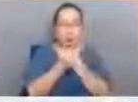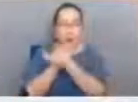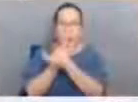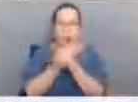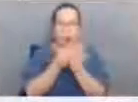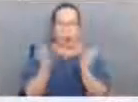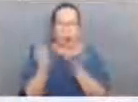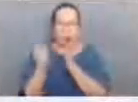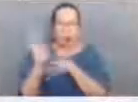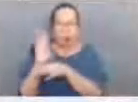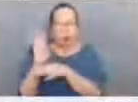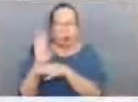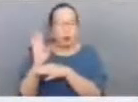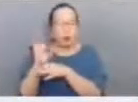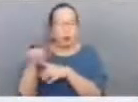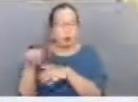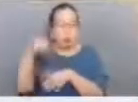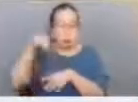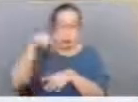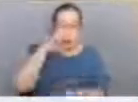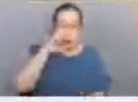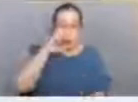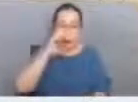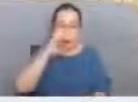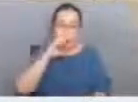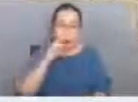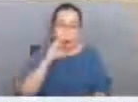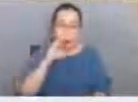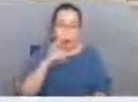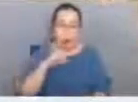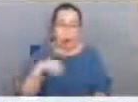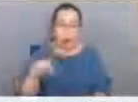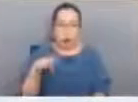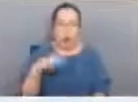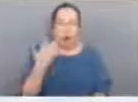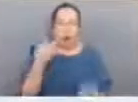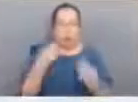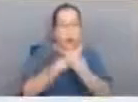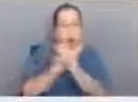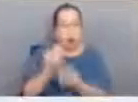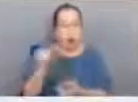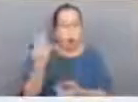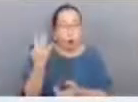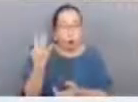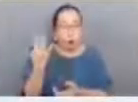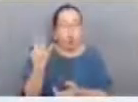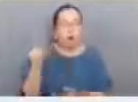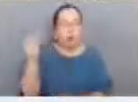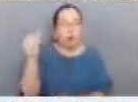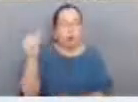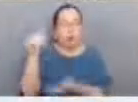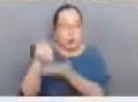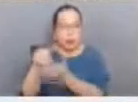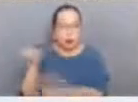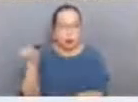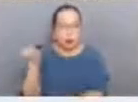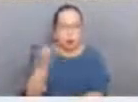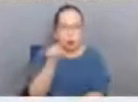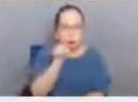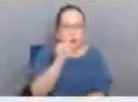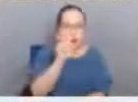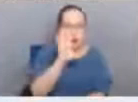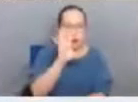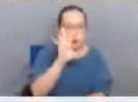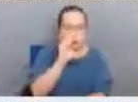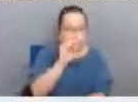bibigyan ng ayuda. Nasa 100 million pesos ang inilaan ng provincial government para sa naturang programa. Ang atong mga kaigsuunan